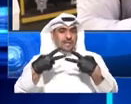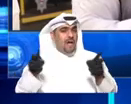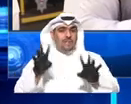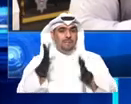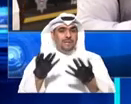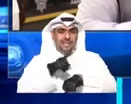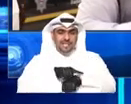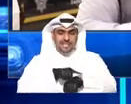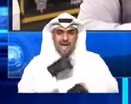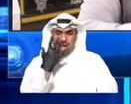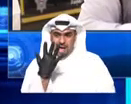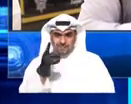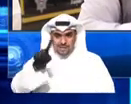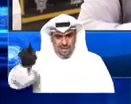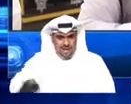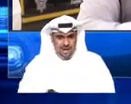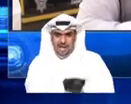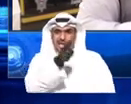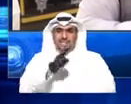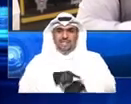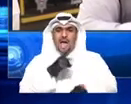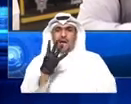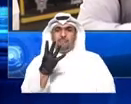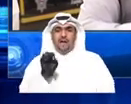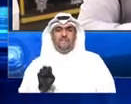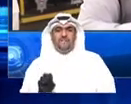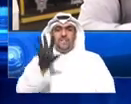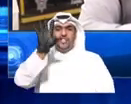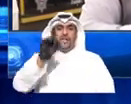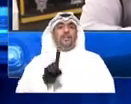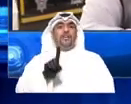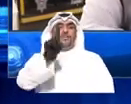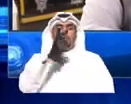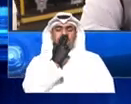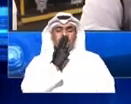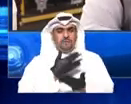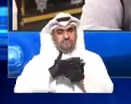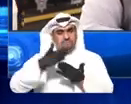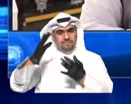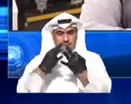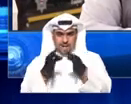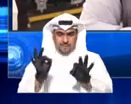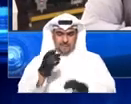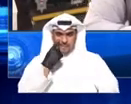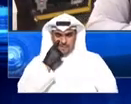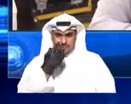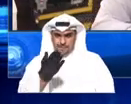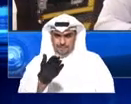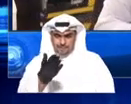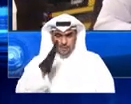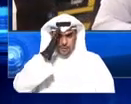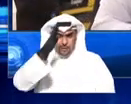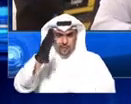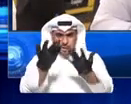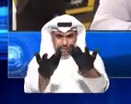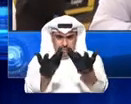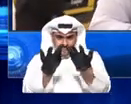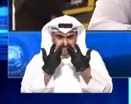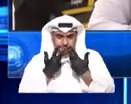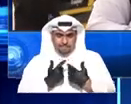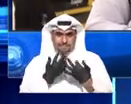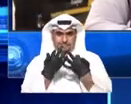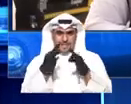فجرا ستكون ان شاء الله نتائجها كبيره في مختلف محافظات الكويت. نعم زميل حسن. شكرا جزيلا لك